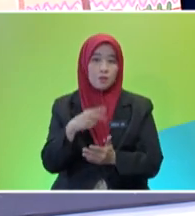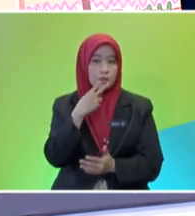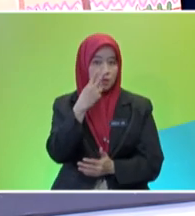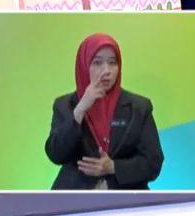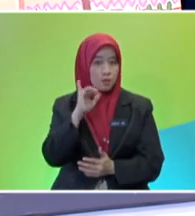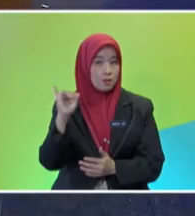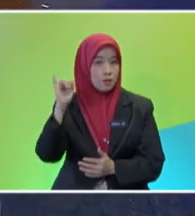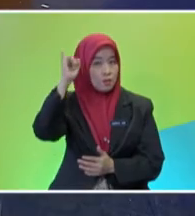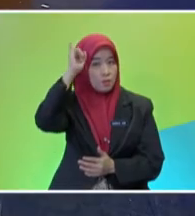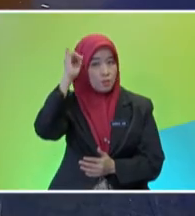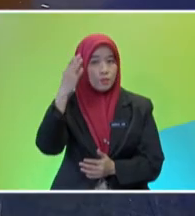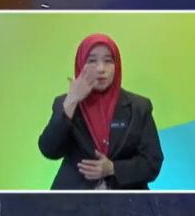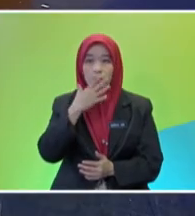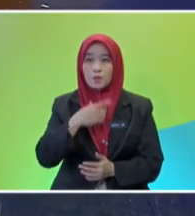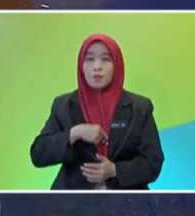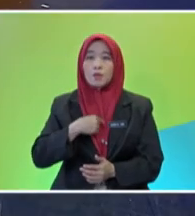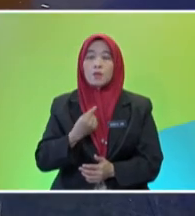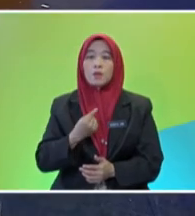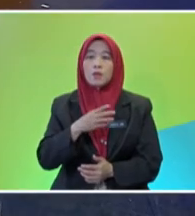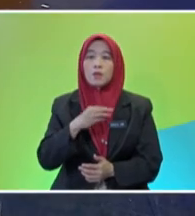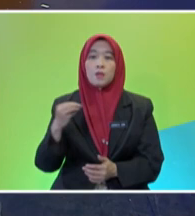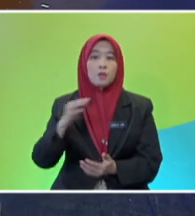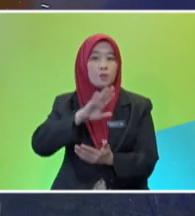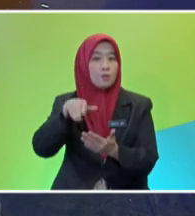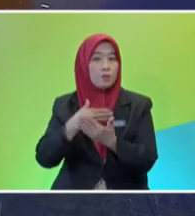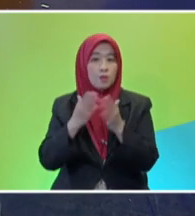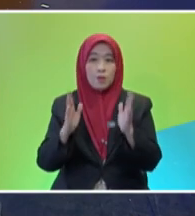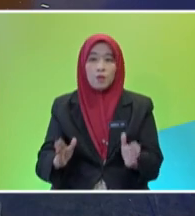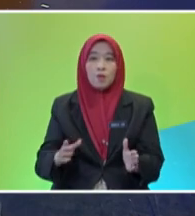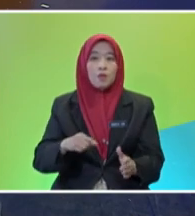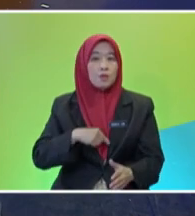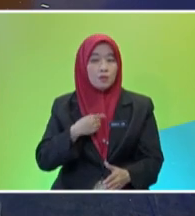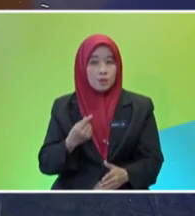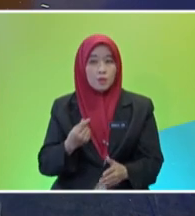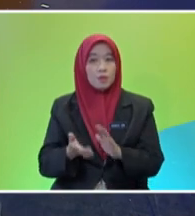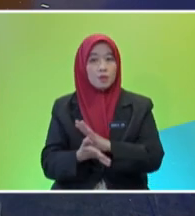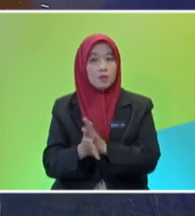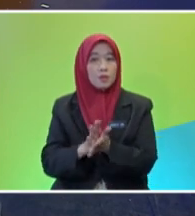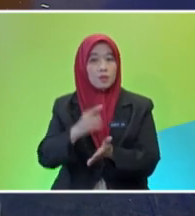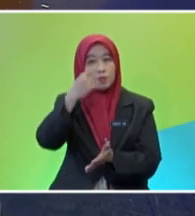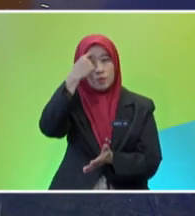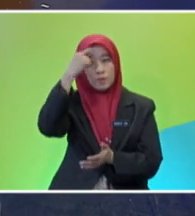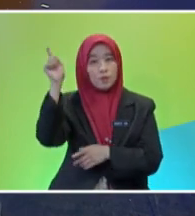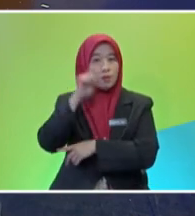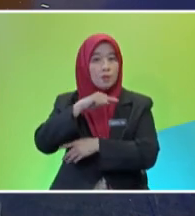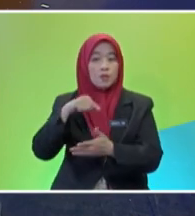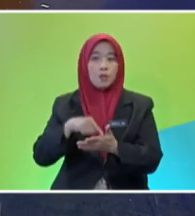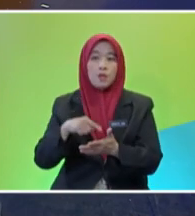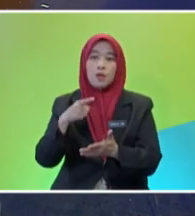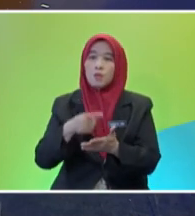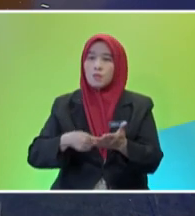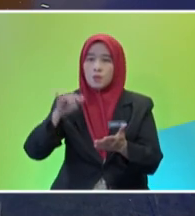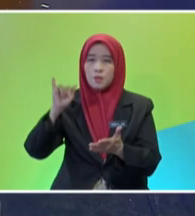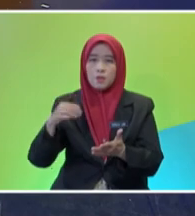pun ceria, cikgu pun ceria dan penonton di rumah pun ceria juga bersama kita. Jadi, untuk hari ini Cikgu Noraini, apa yang kita nak